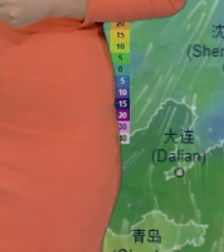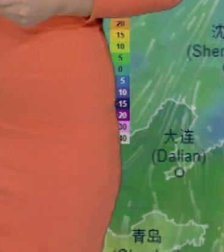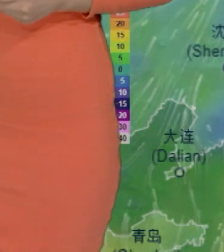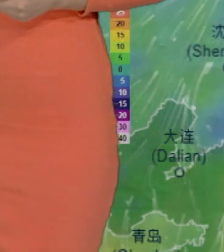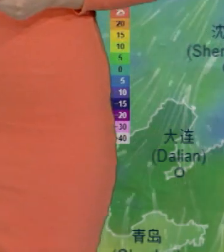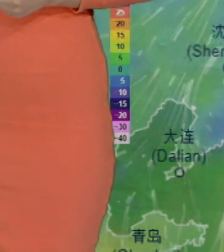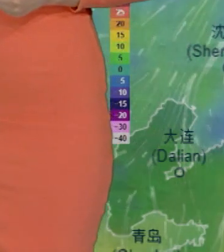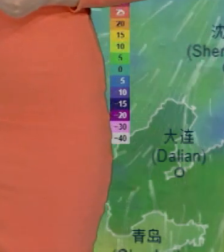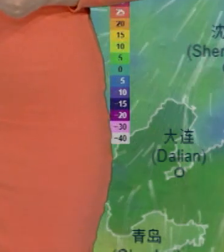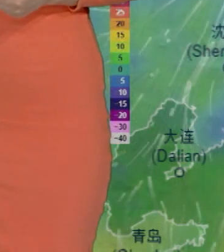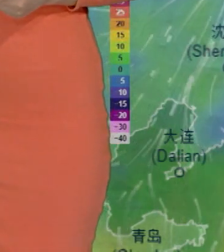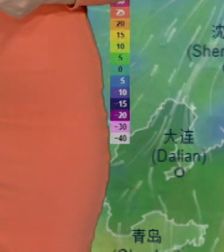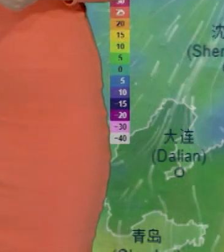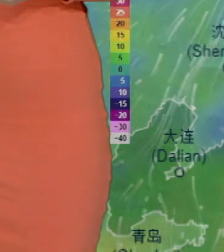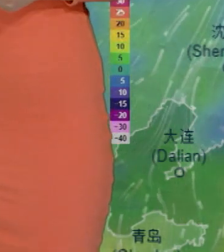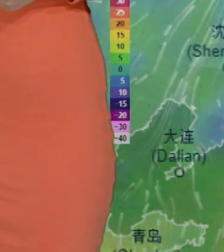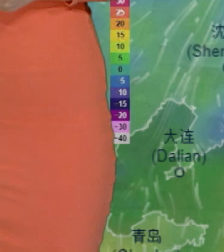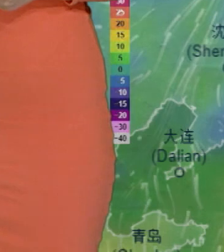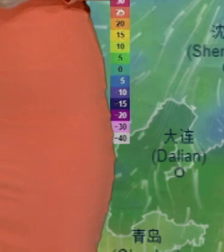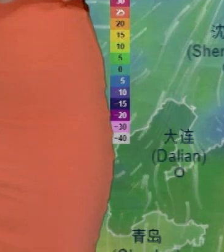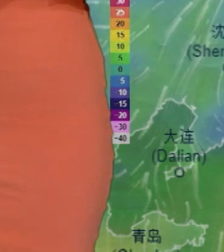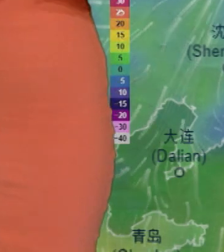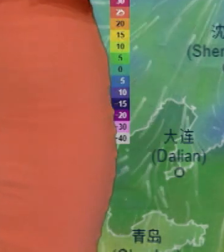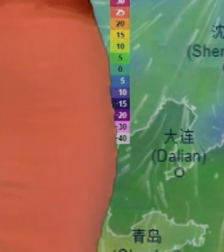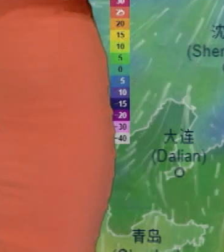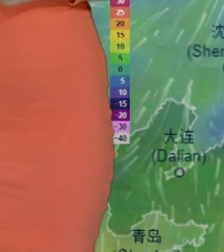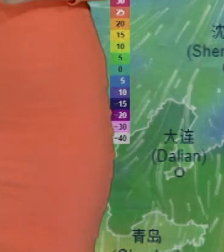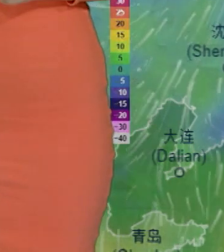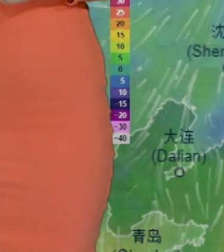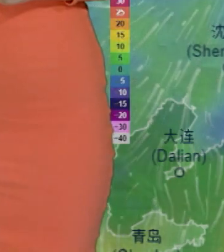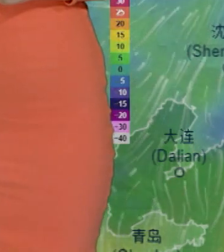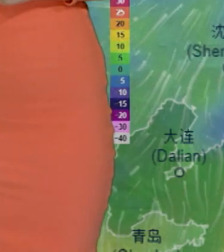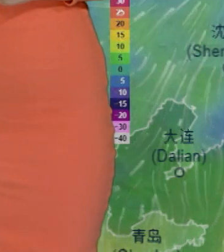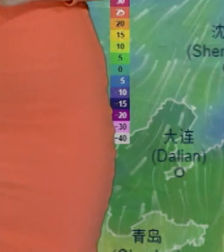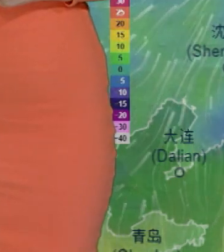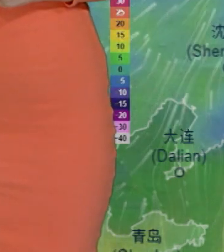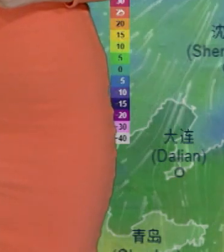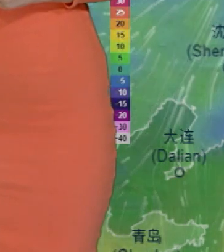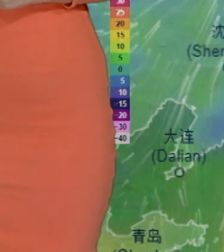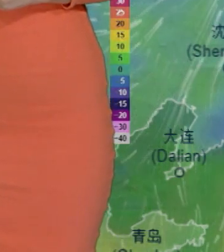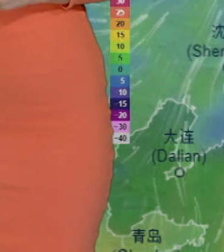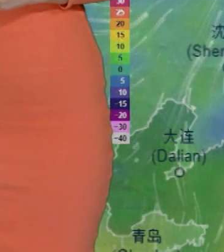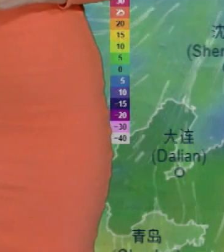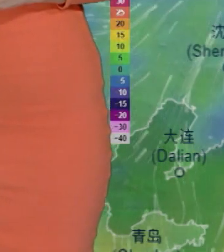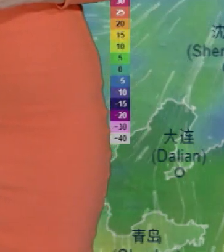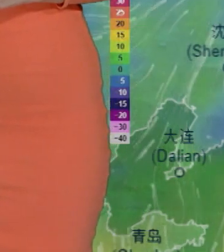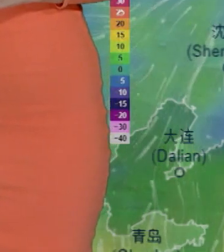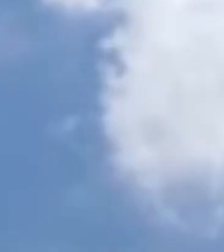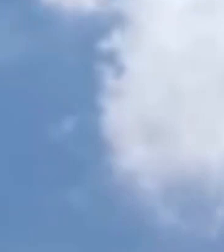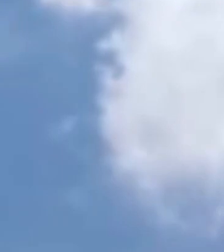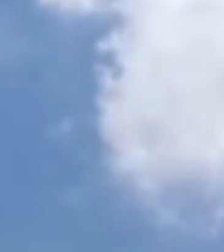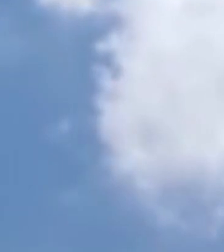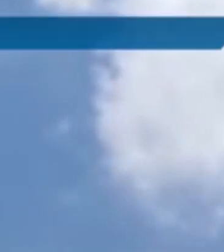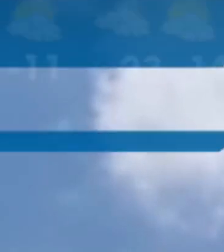өдөртө 4-9 км/цаг багнаа. Өргөжлөлөн үзэгч та бүхэнд дэлгэцнээс нийт нутгийн цагаараа мэдээллийг бүлээн авч утсан нь.